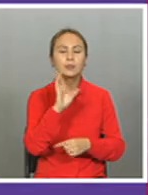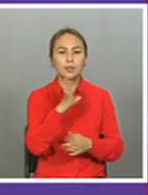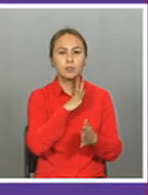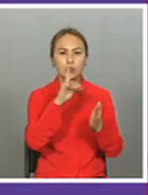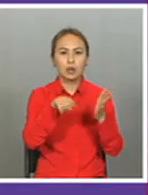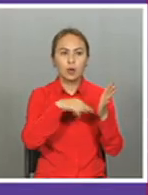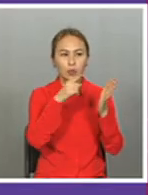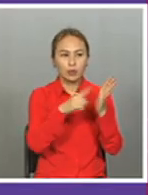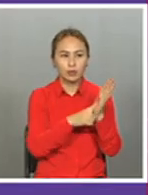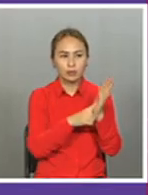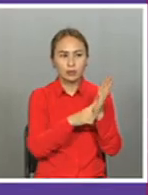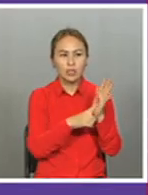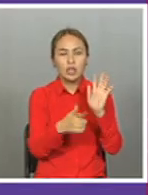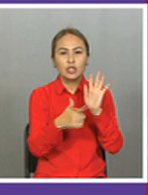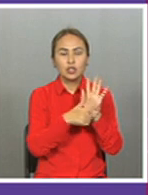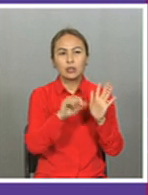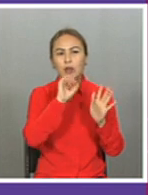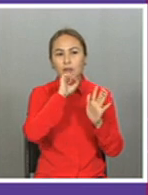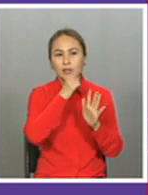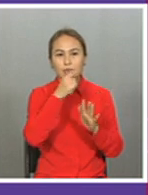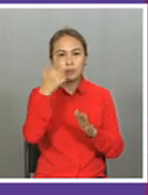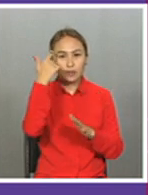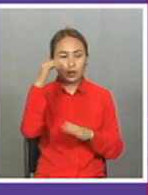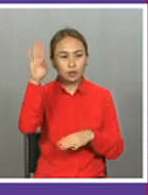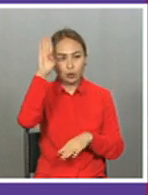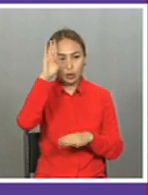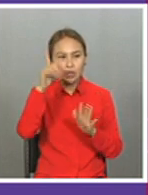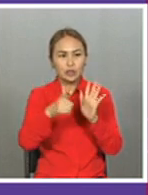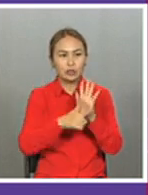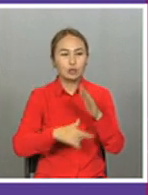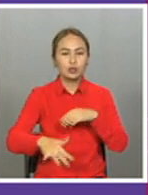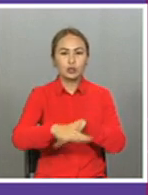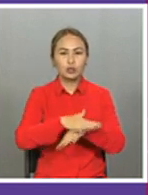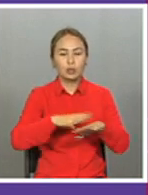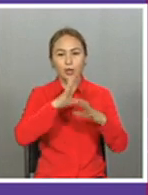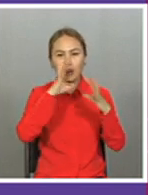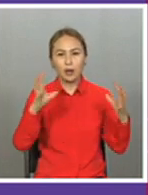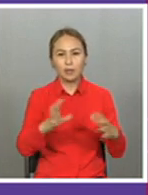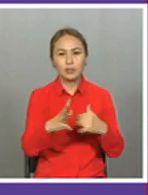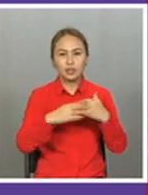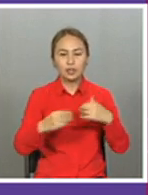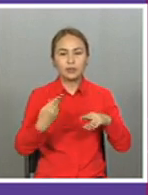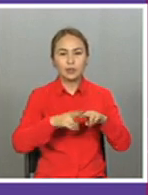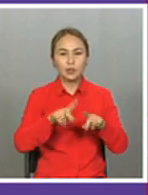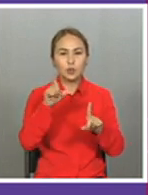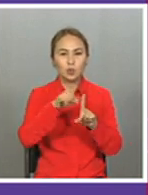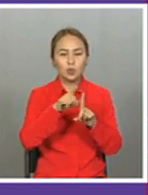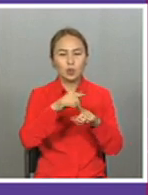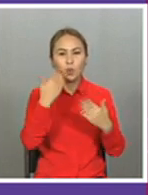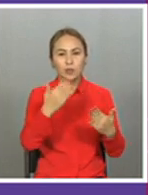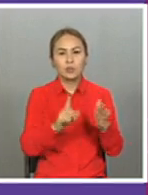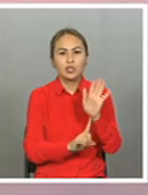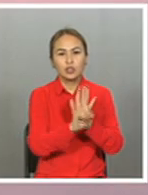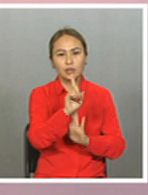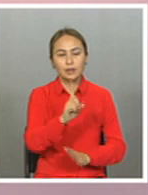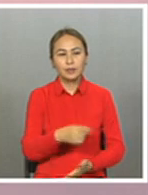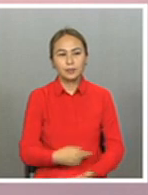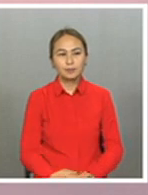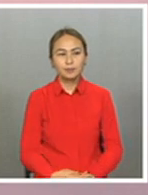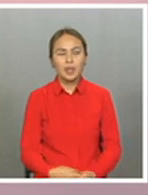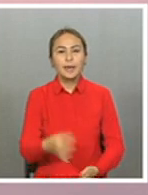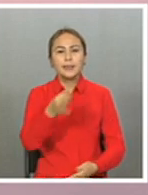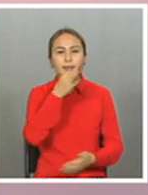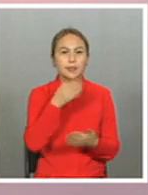қойған. Жеті атасын білген ол жеті жұрттың қамын жер деген жүйелі сөз осыдан шыққан.